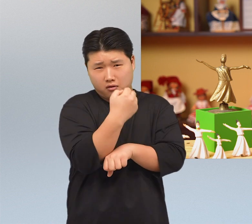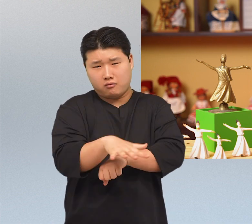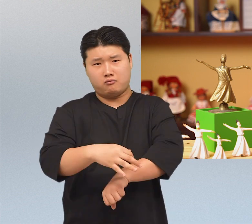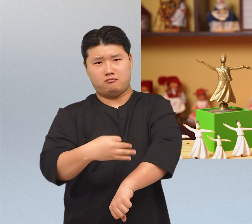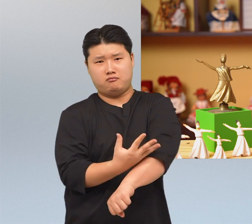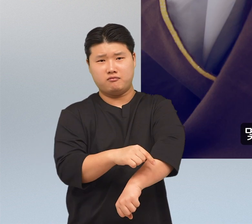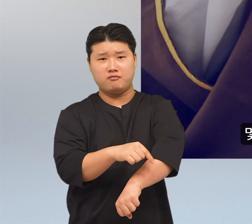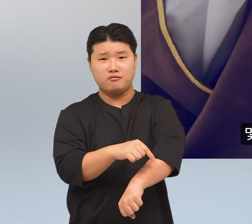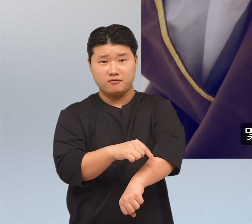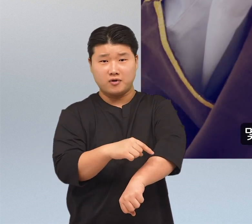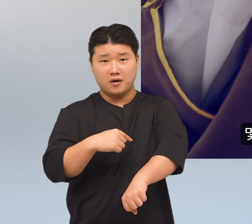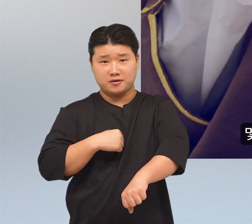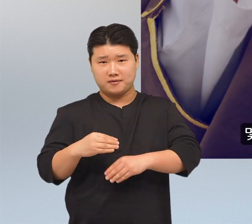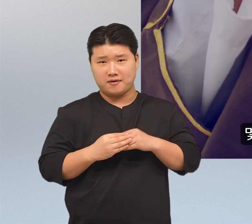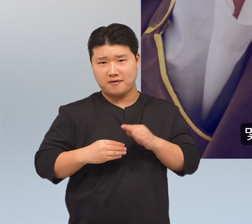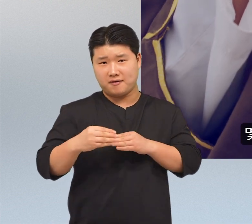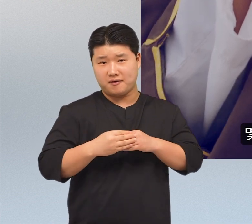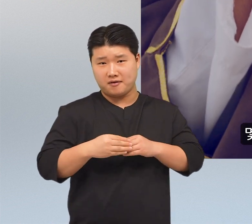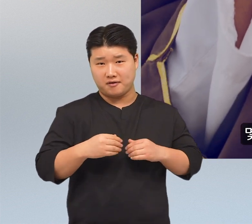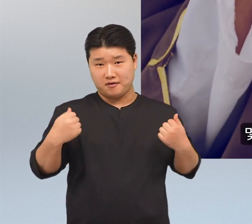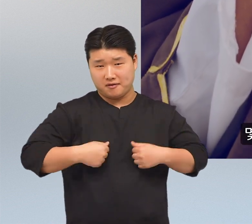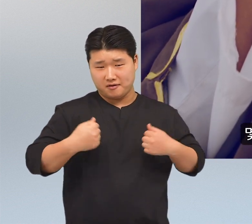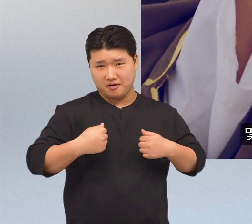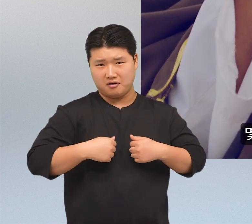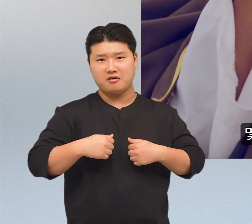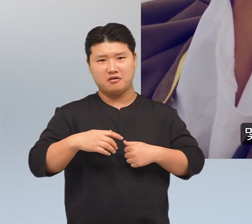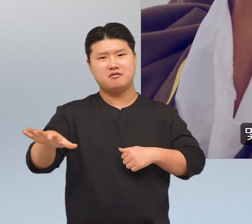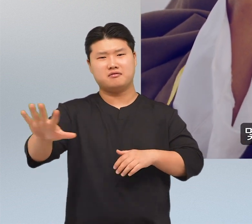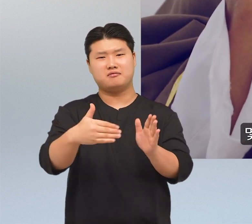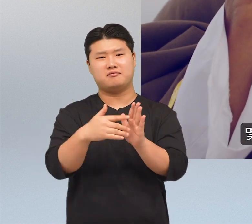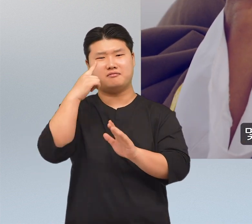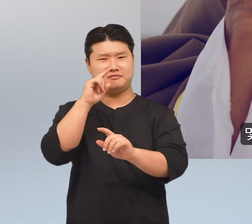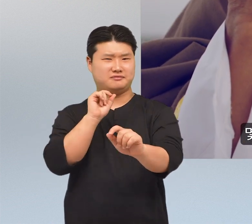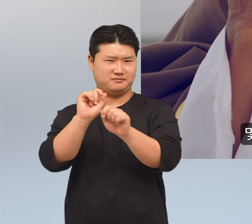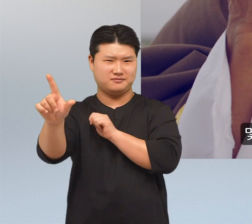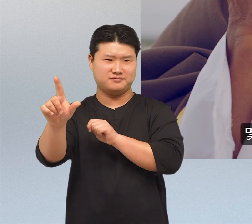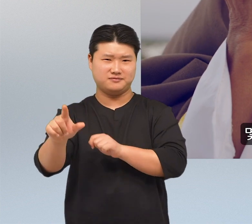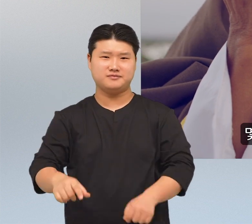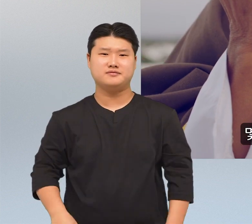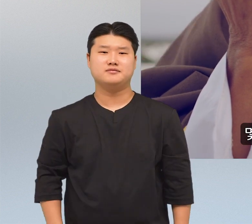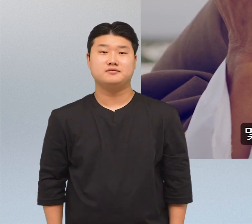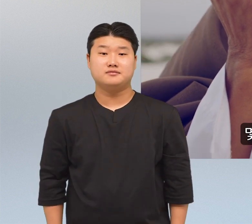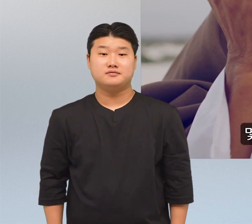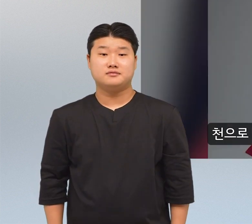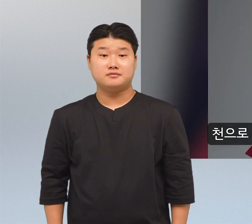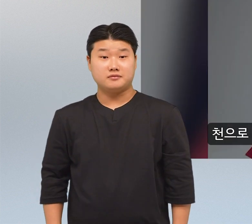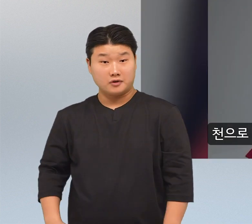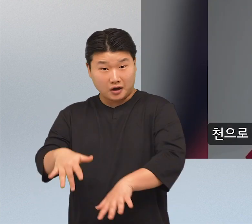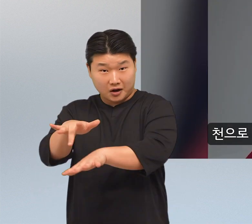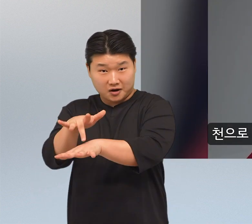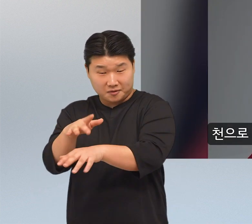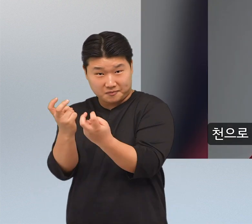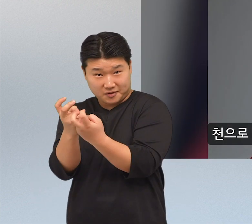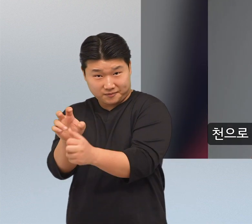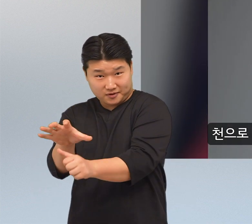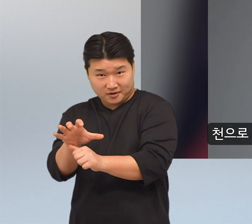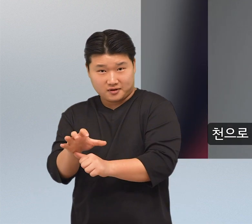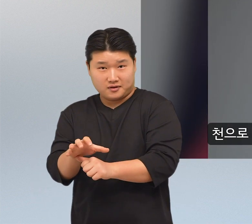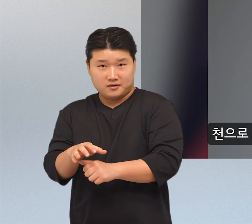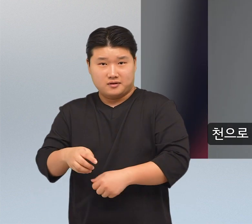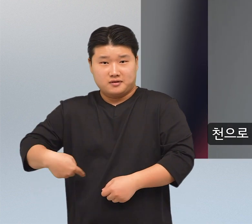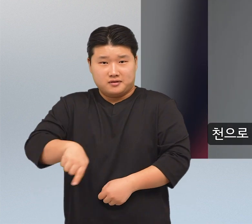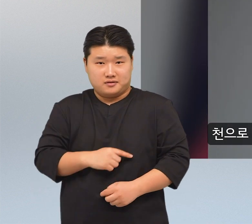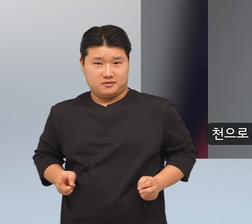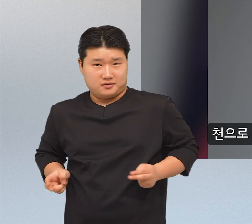옷이기도 합니다. 몇 겹의 카프탄을 겹쳐 입는 경우도 많았습니다. 천으로 벨트를